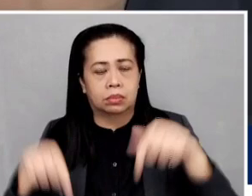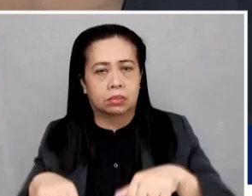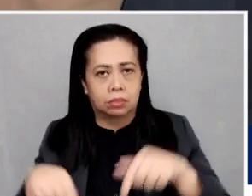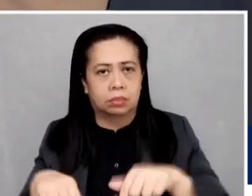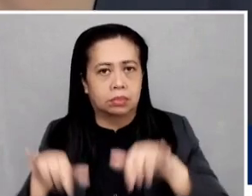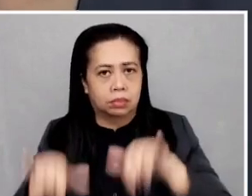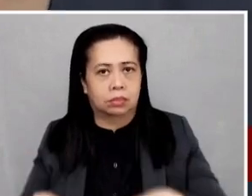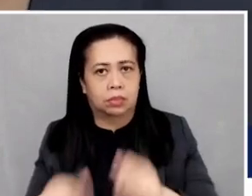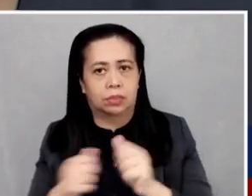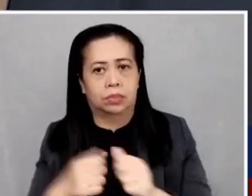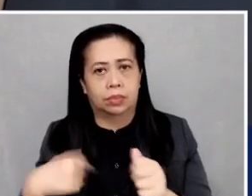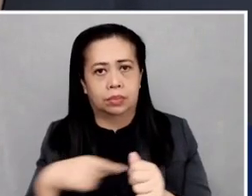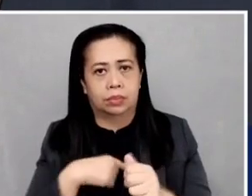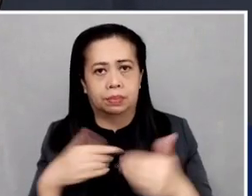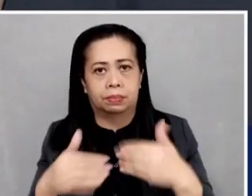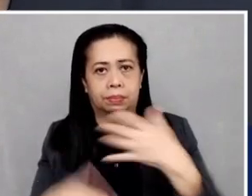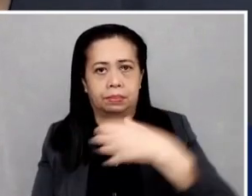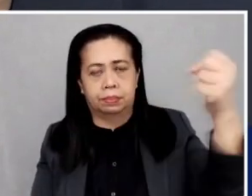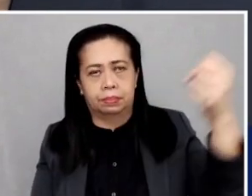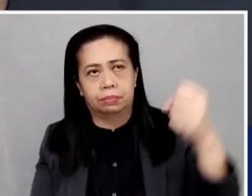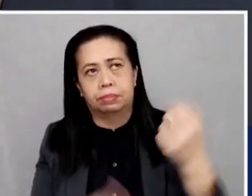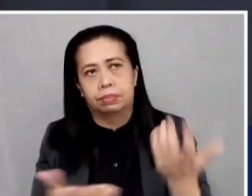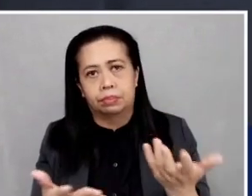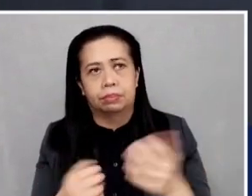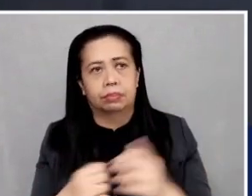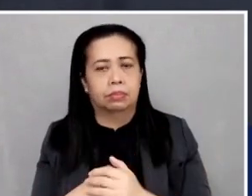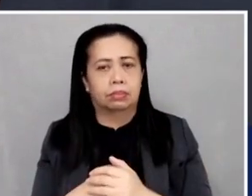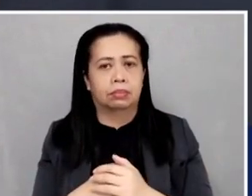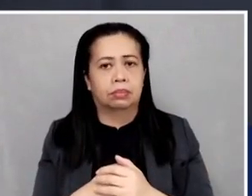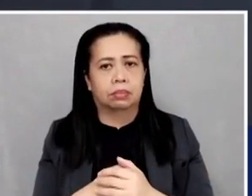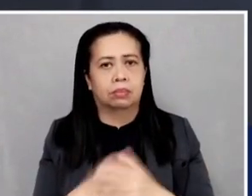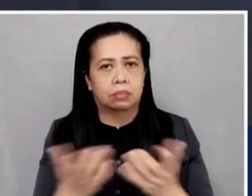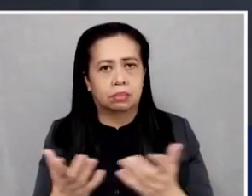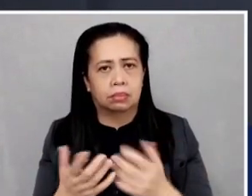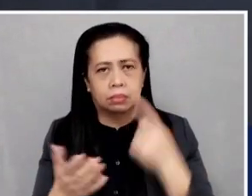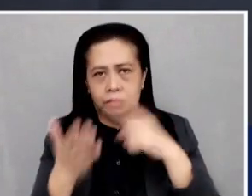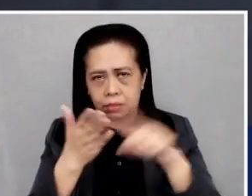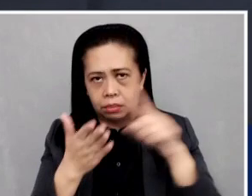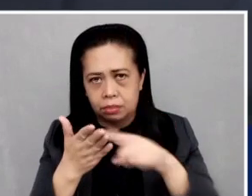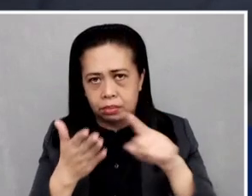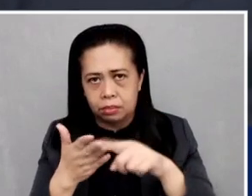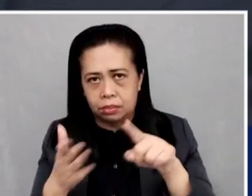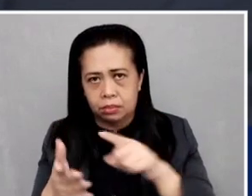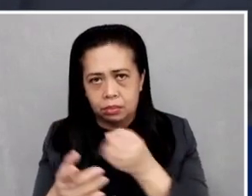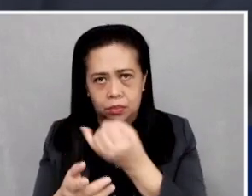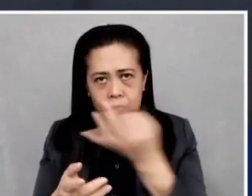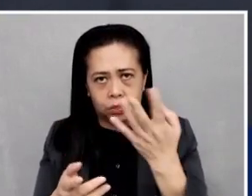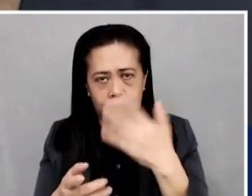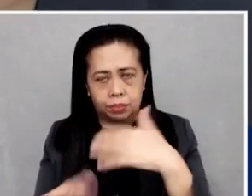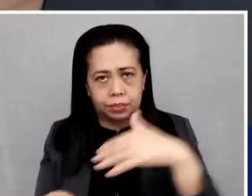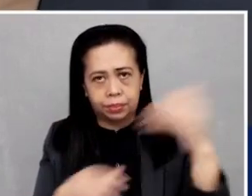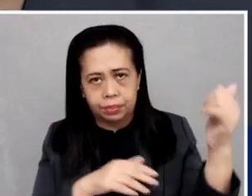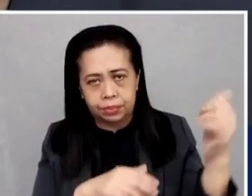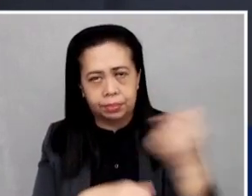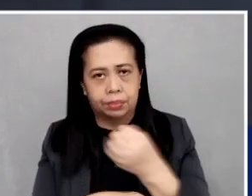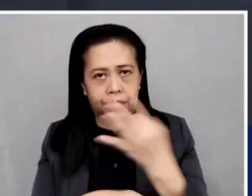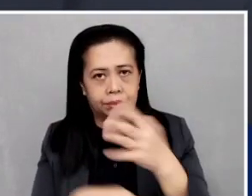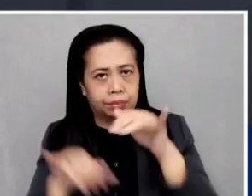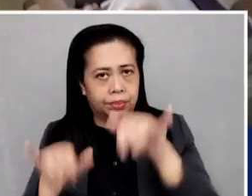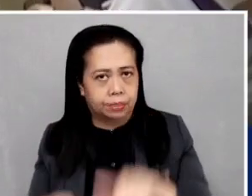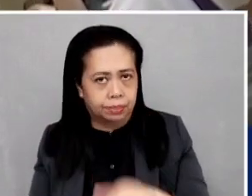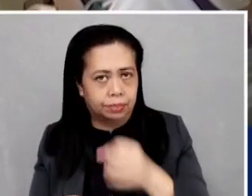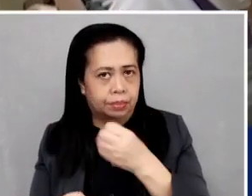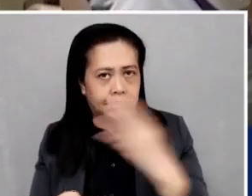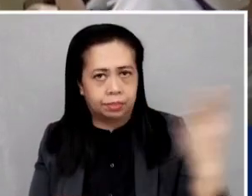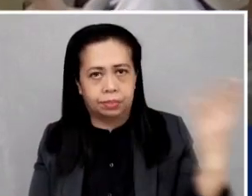with us bago mo kunin, at least na di-determine natin kung ilan yung paalis, ilan yung magsistay, ilan yung